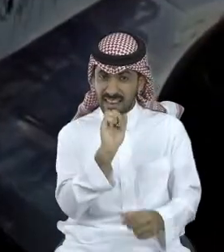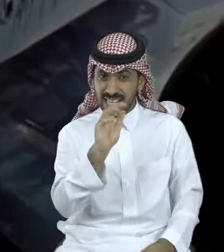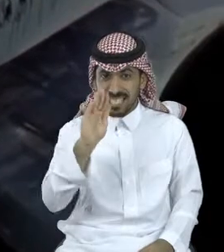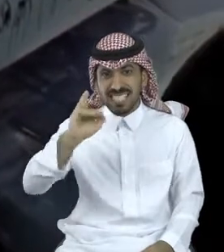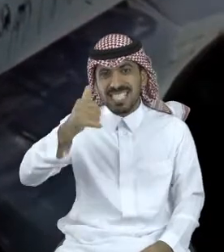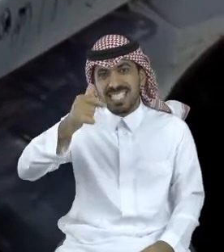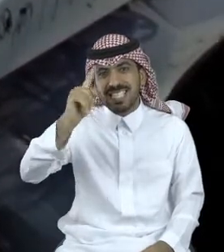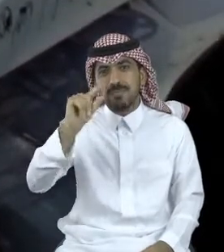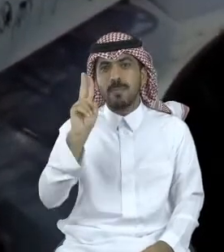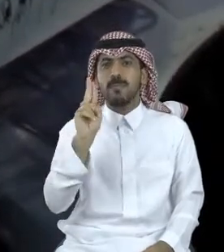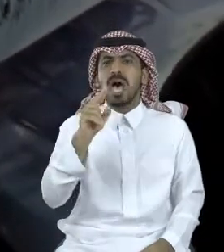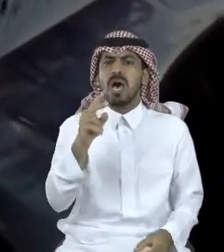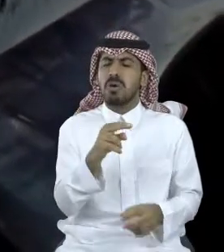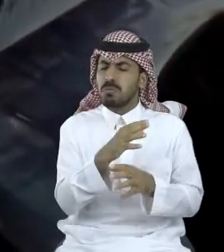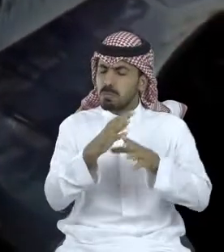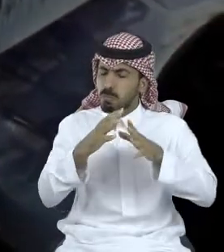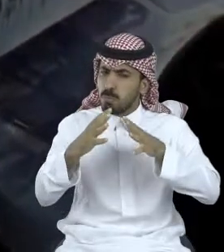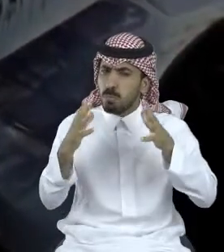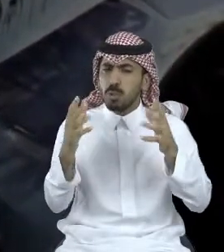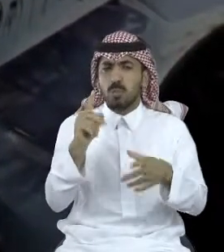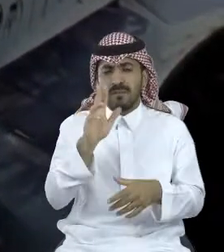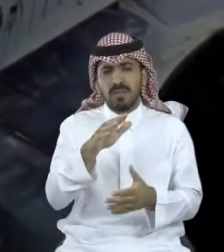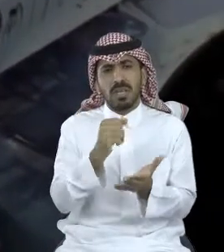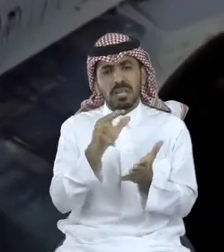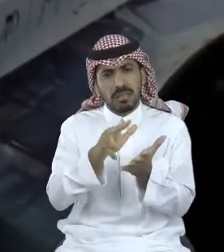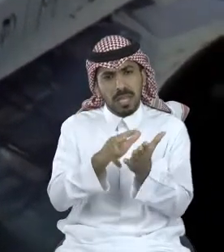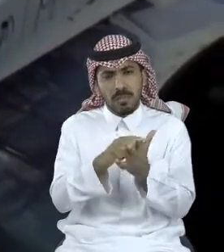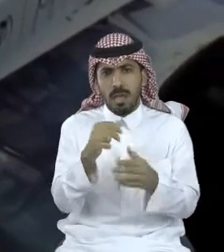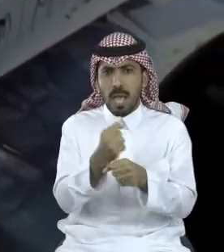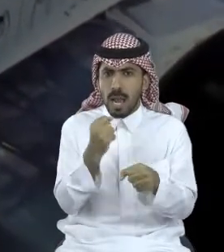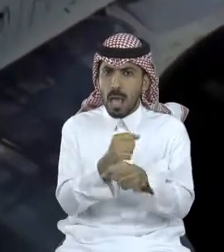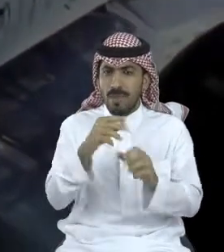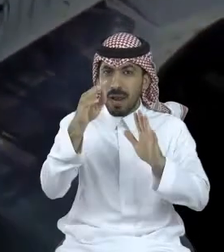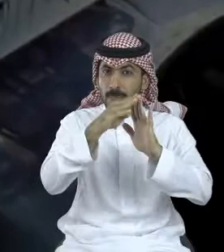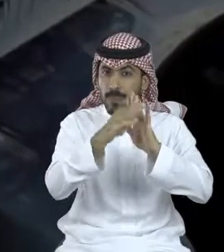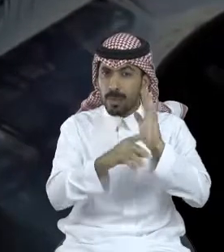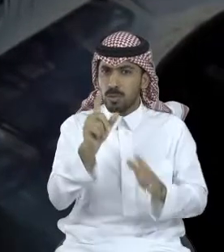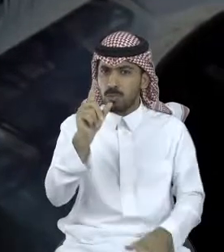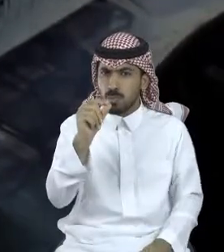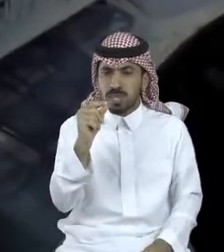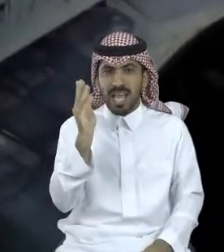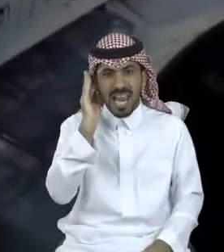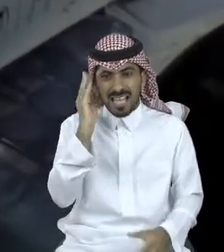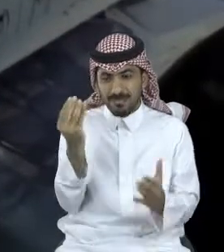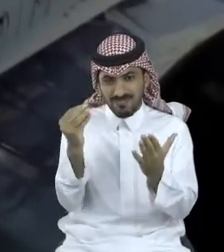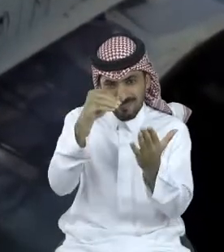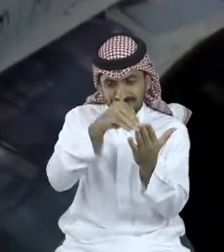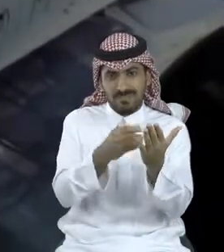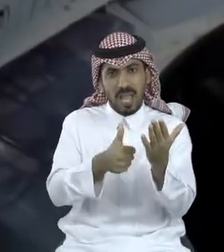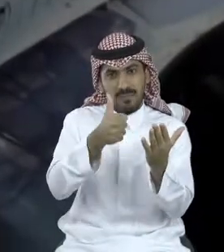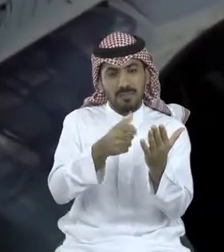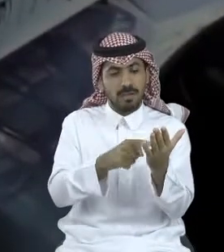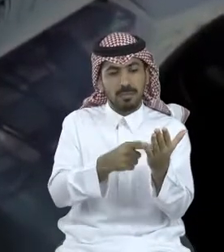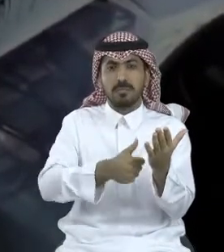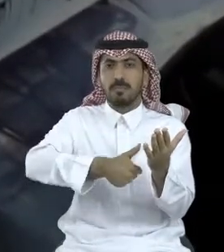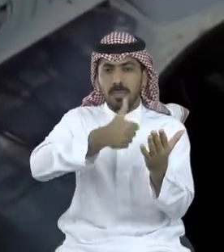باند موجوده عندكم مجموعه تطبيقات، شفت ابلكيشنز موجوده، وعندكم ابلكيشنز كثيره موجوده عليه، هي اللي انا حملتها قبل، وهذا الحين الابلكيشن اللي شغال